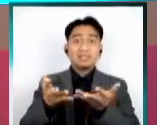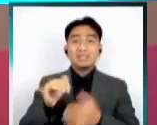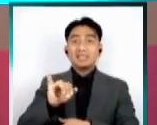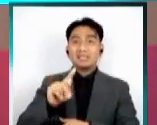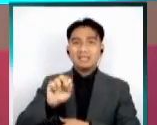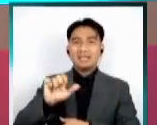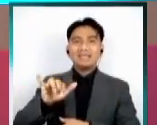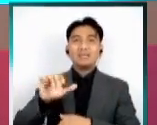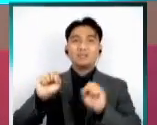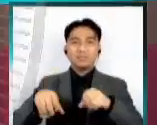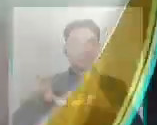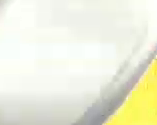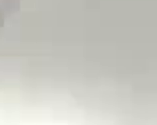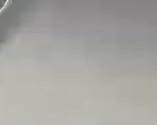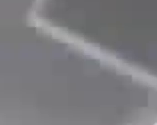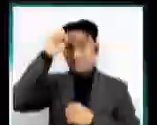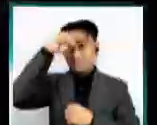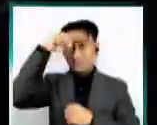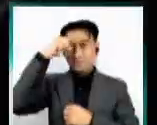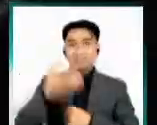sa kwento ni Bernadette Reyes.